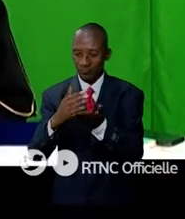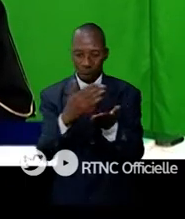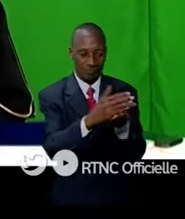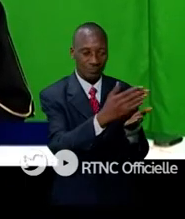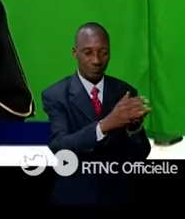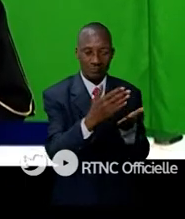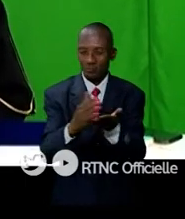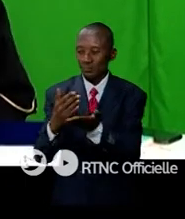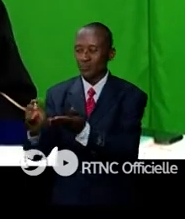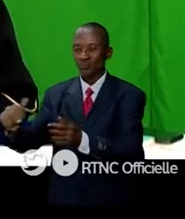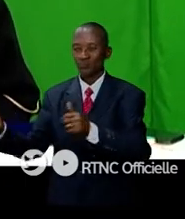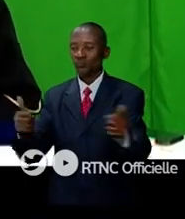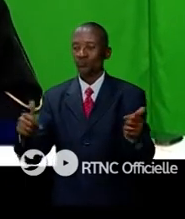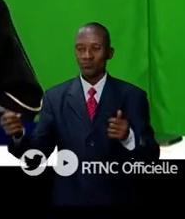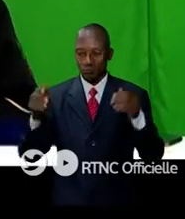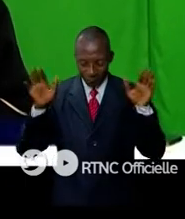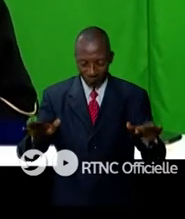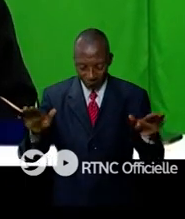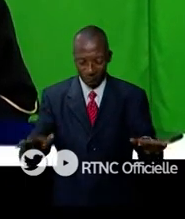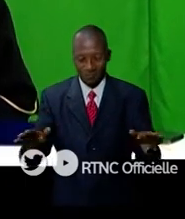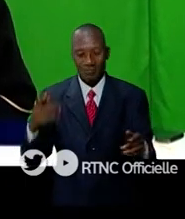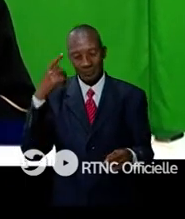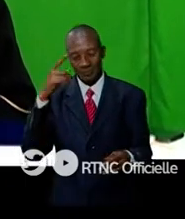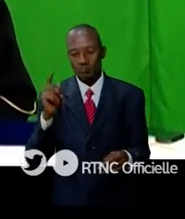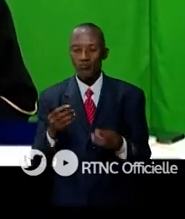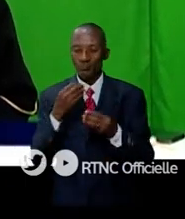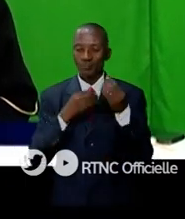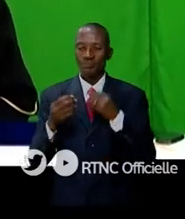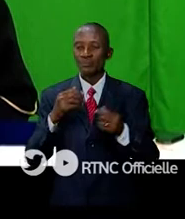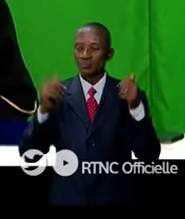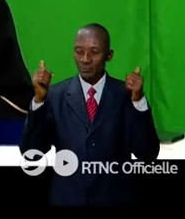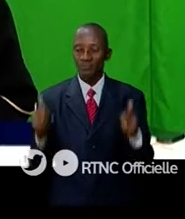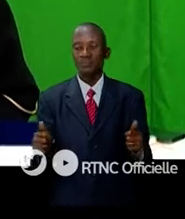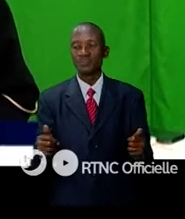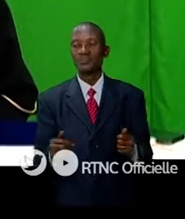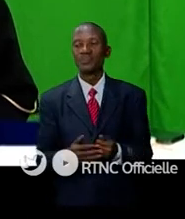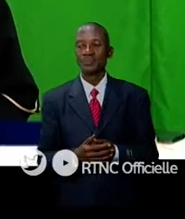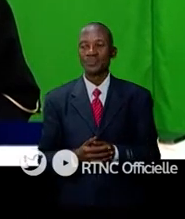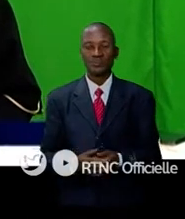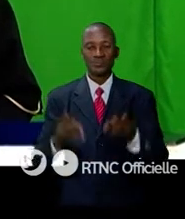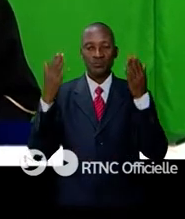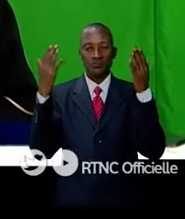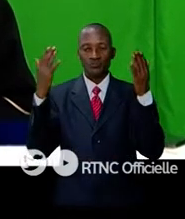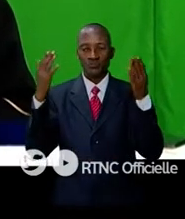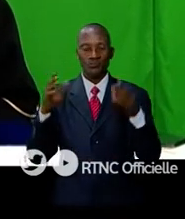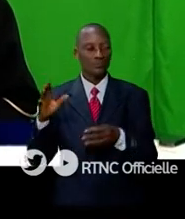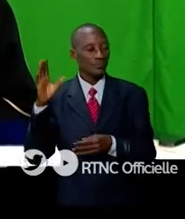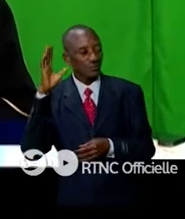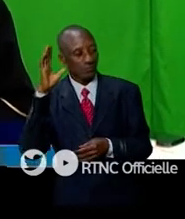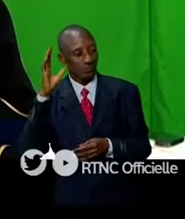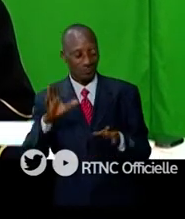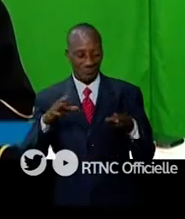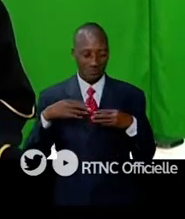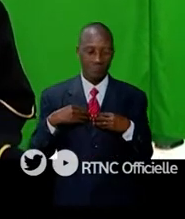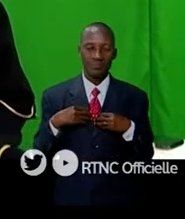sermon demain, Inch'Allah, où nous allons parler à tout le monde que Dieu exauce non